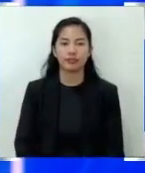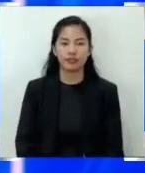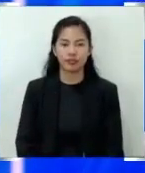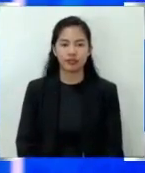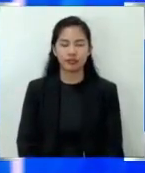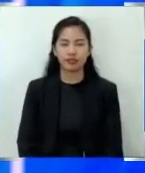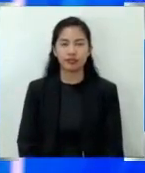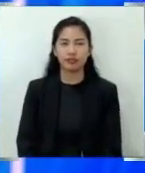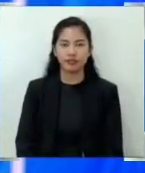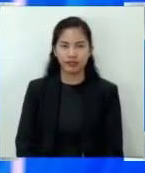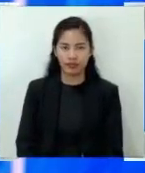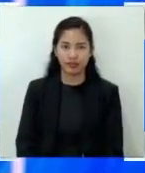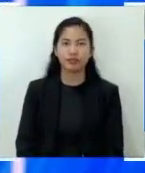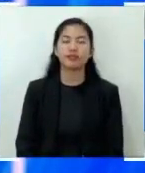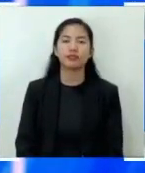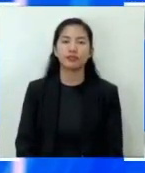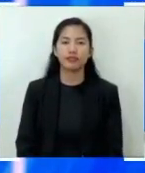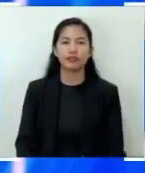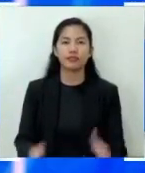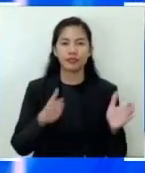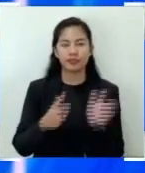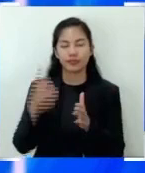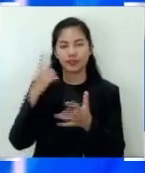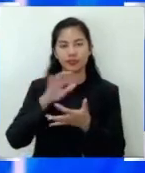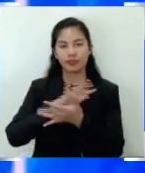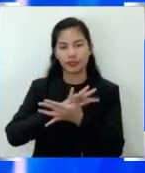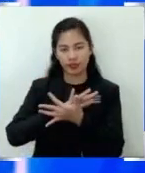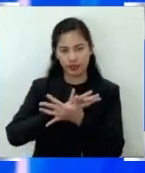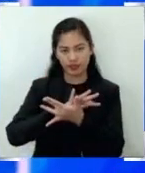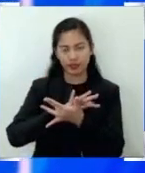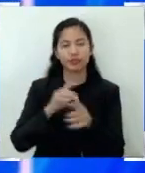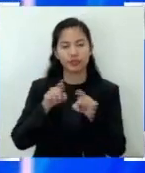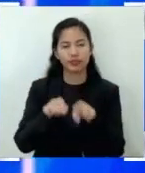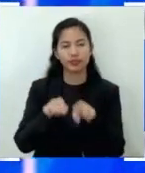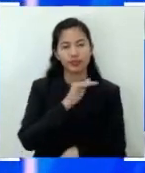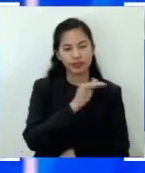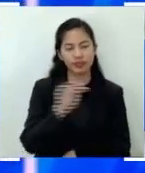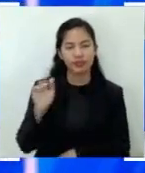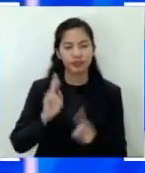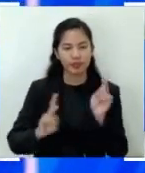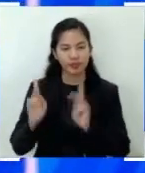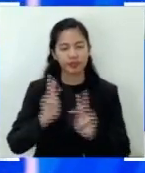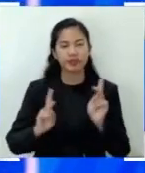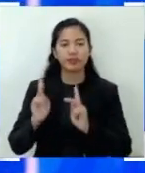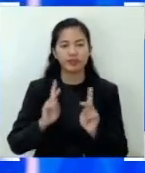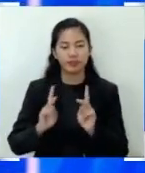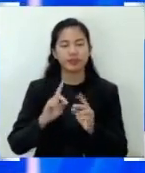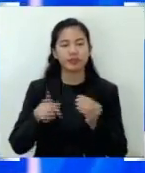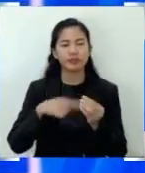Pag-responde sa COVID-19 at panawagan sa publiko, kagnay sa mga tumataas na kaso, ang tinalakay ng ilang aspirants sa eleksyon